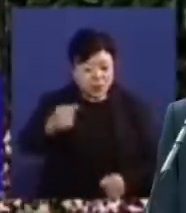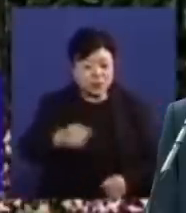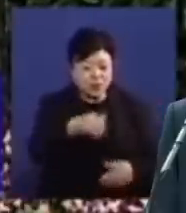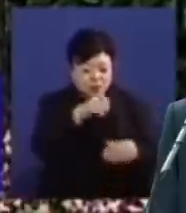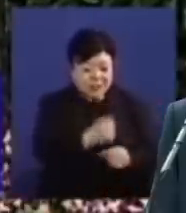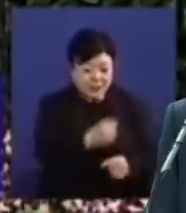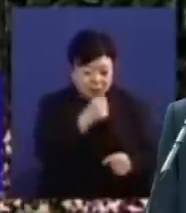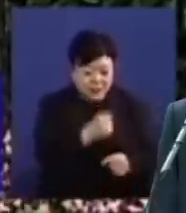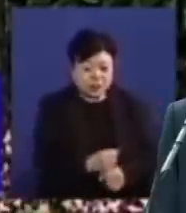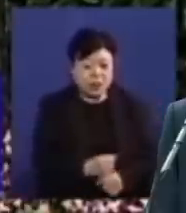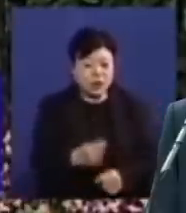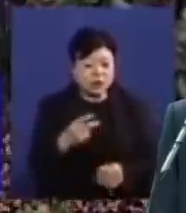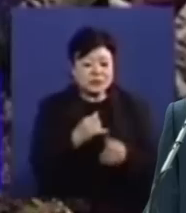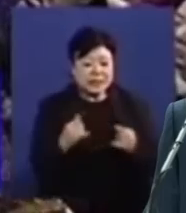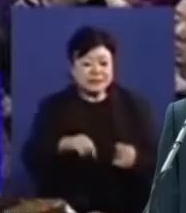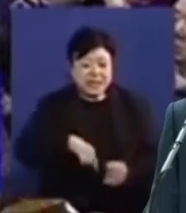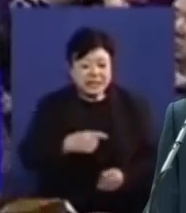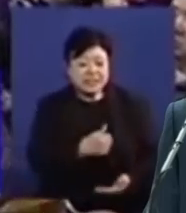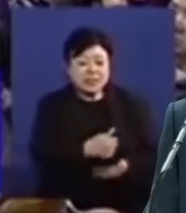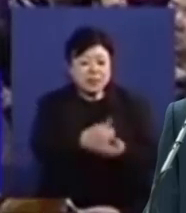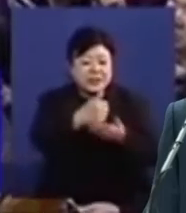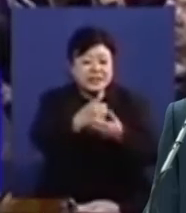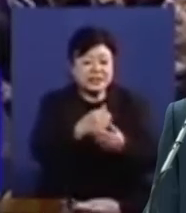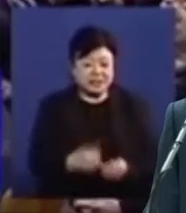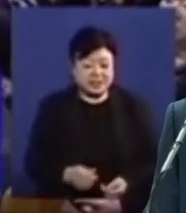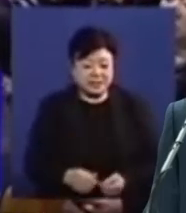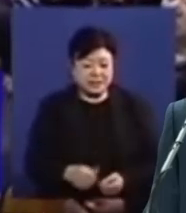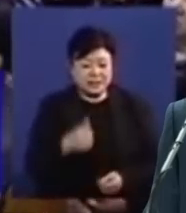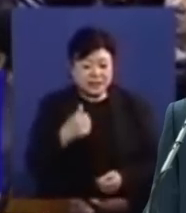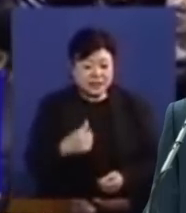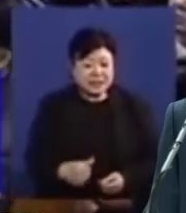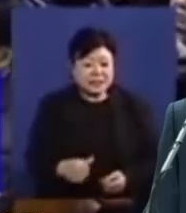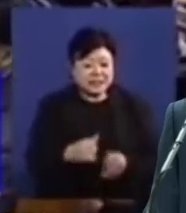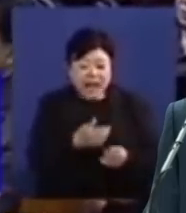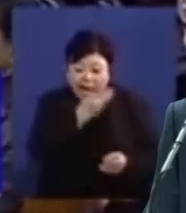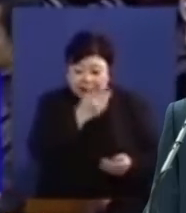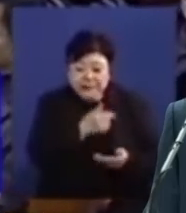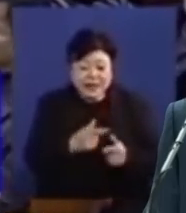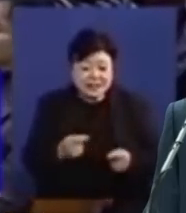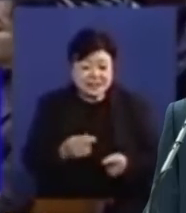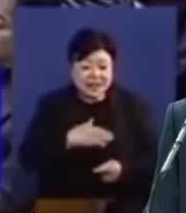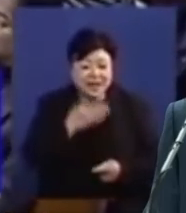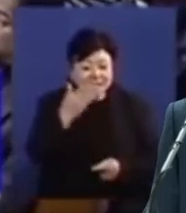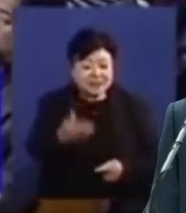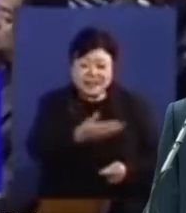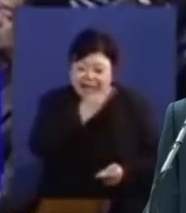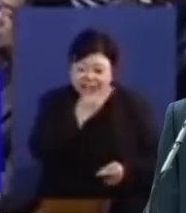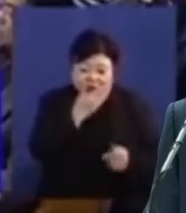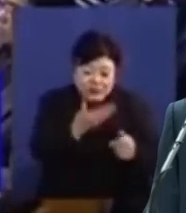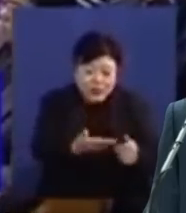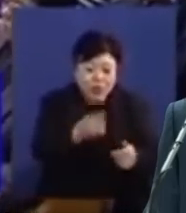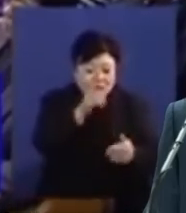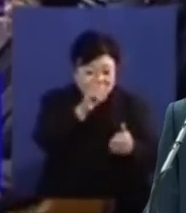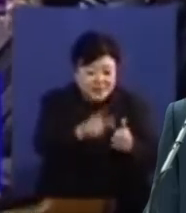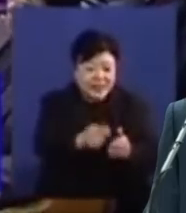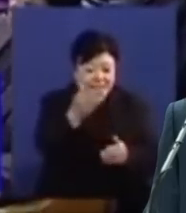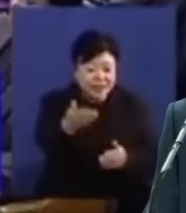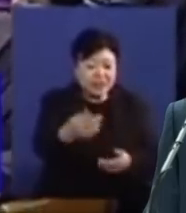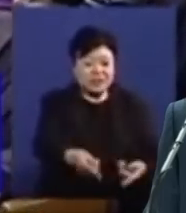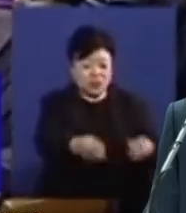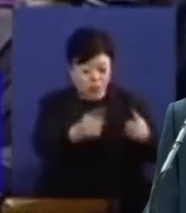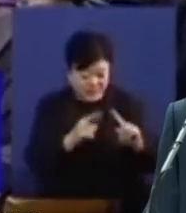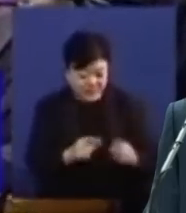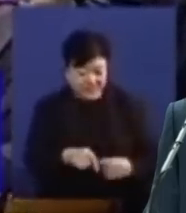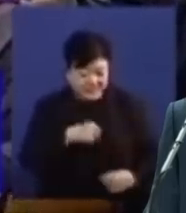삼을 것이요 또 사람이 자기를 섬기는 아들을 아낌같이 내가 그들을 아끼리니 그때 너희가